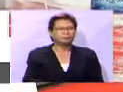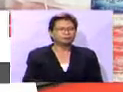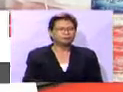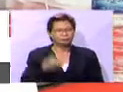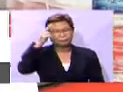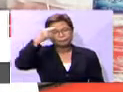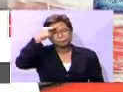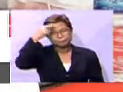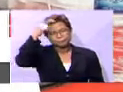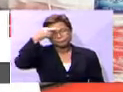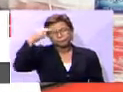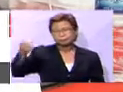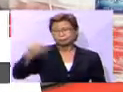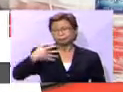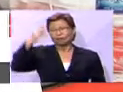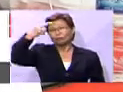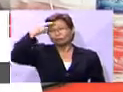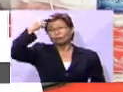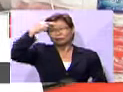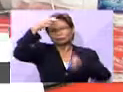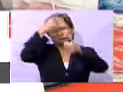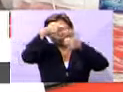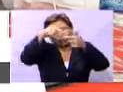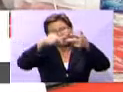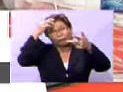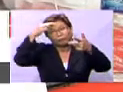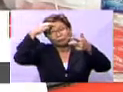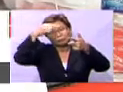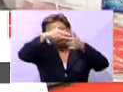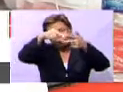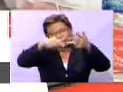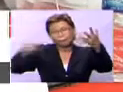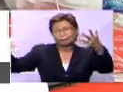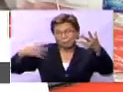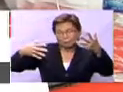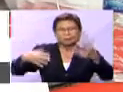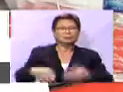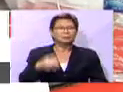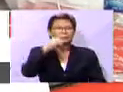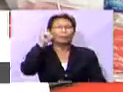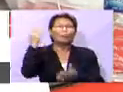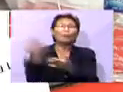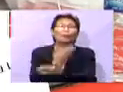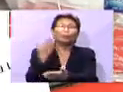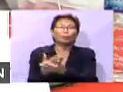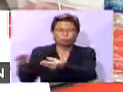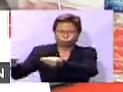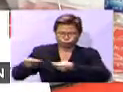Fakta-fakta yang diberi pada kita. Baru semalam CSIRO bentangkan fakta